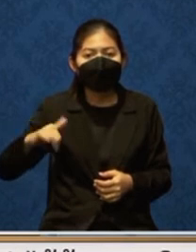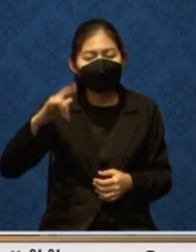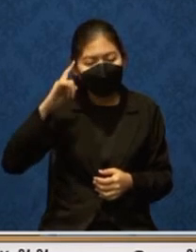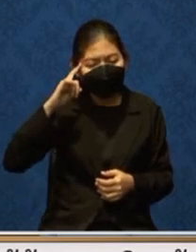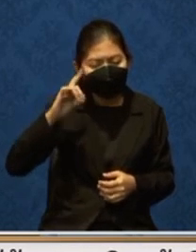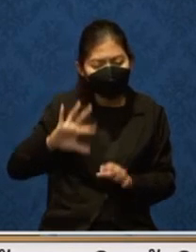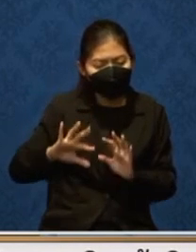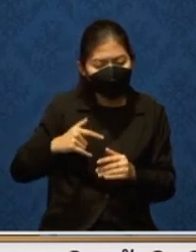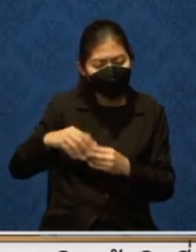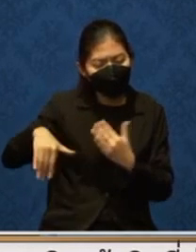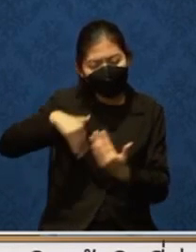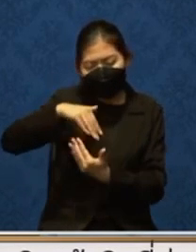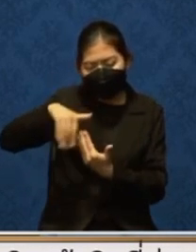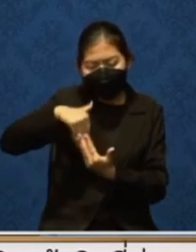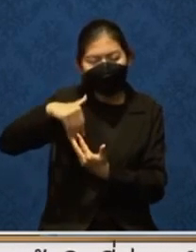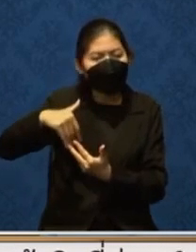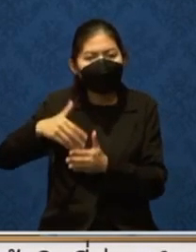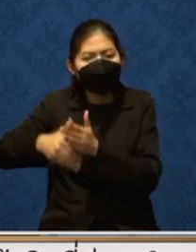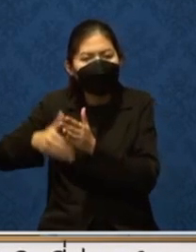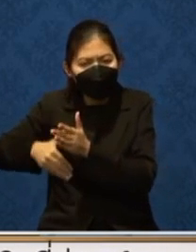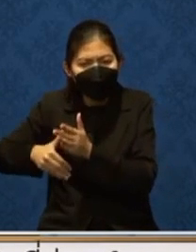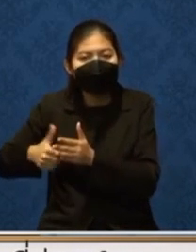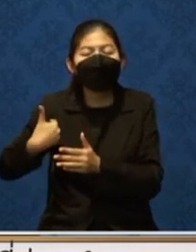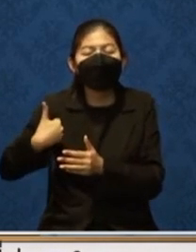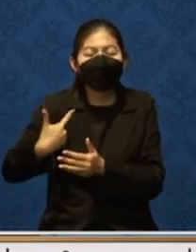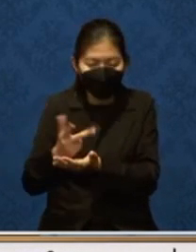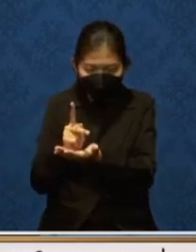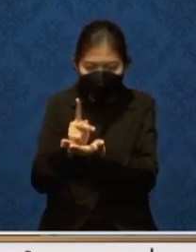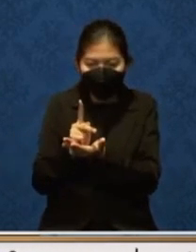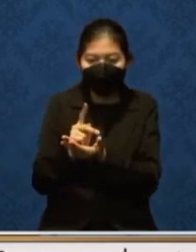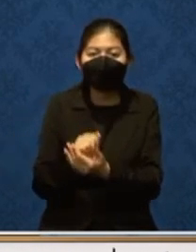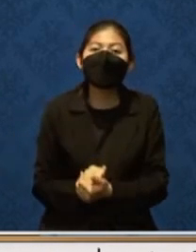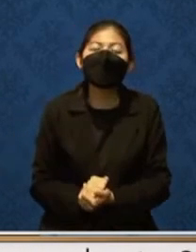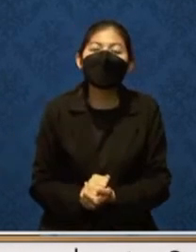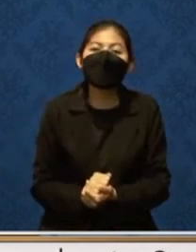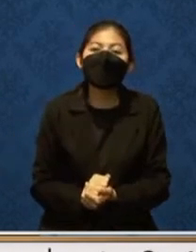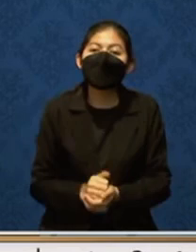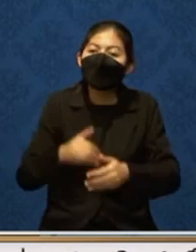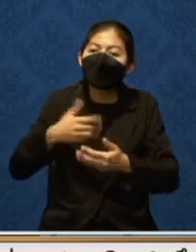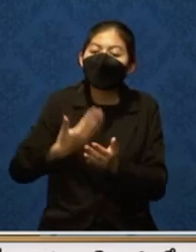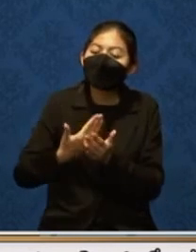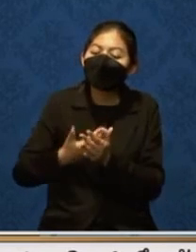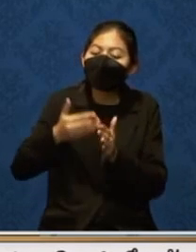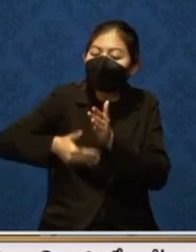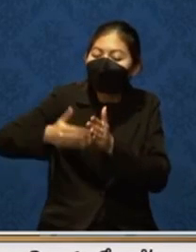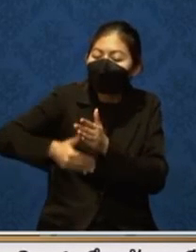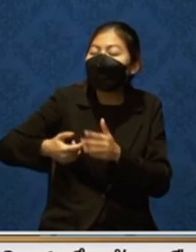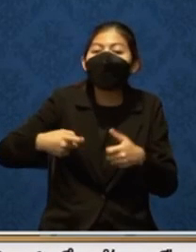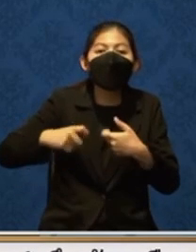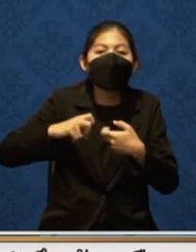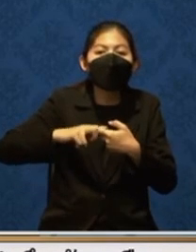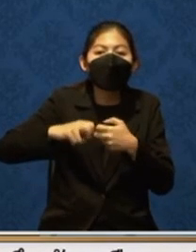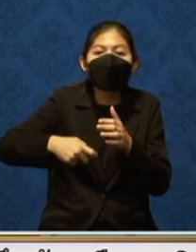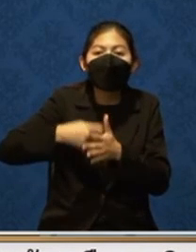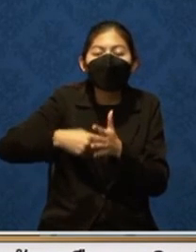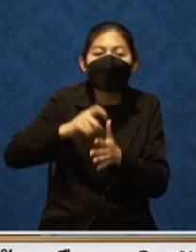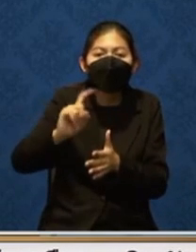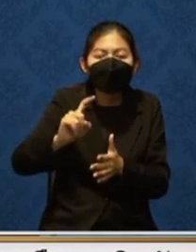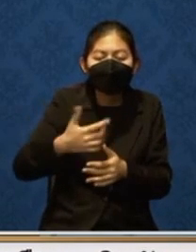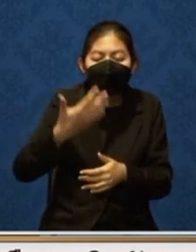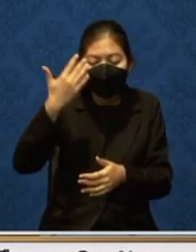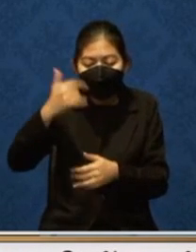สภาพของจร ถึได้มากุ้งแต่สาเหตุทขาสภาพข้องเพระอะไรรไคร ทานปทานเพระในปี 60